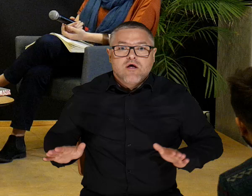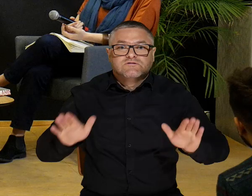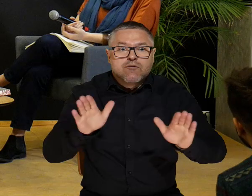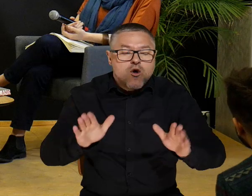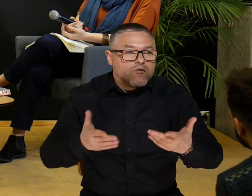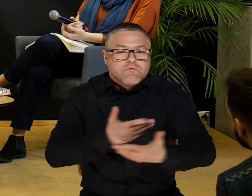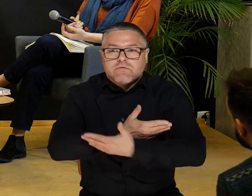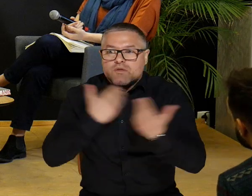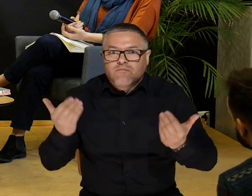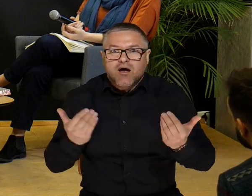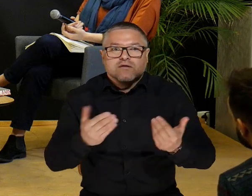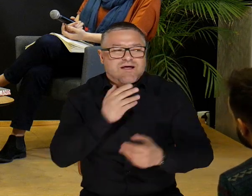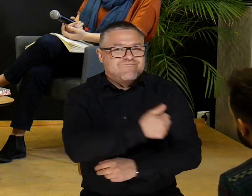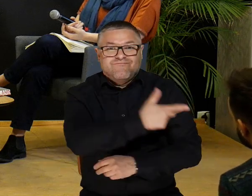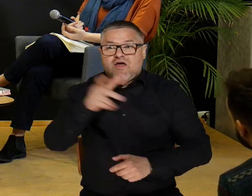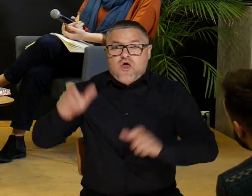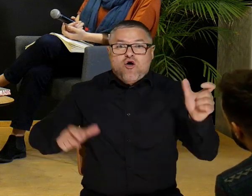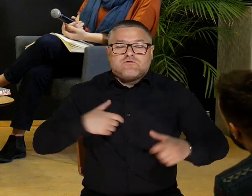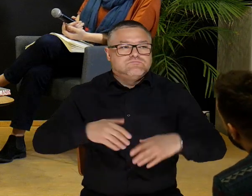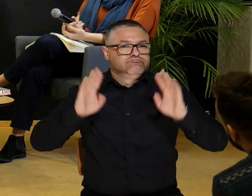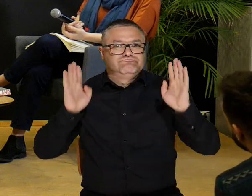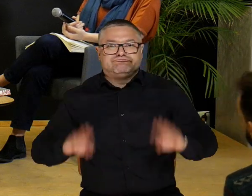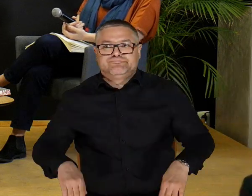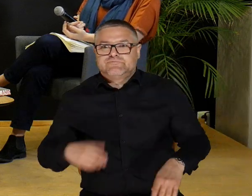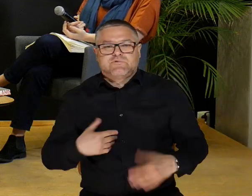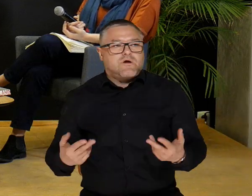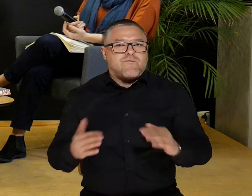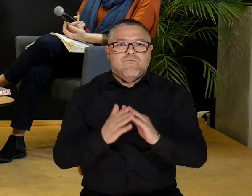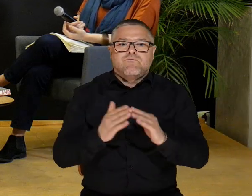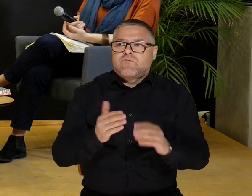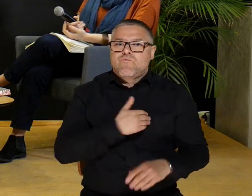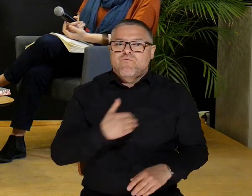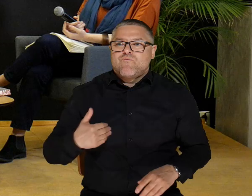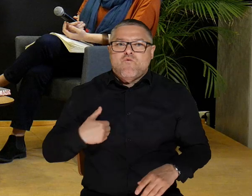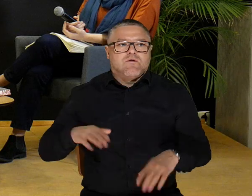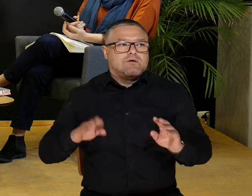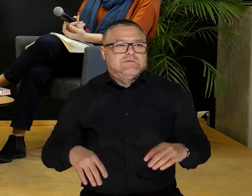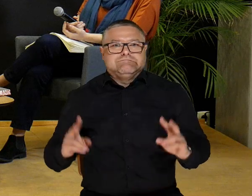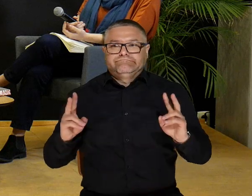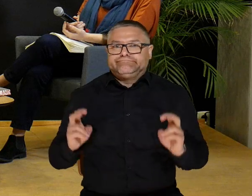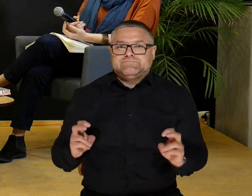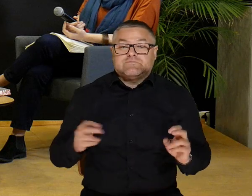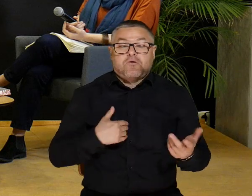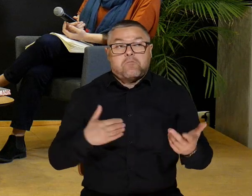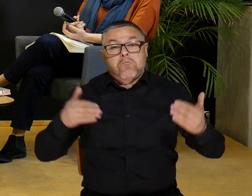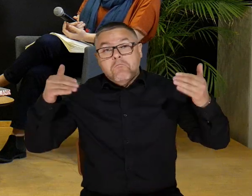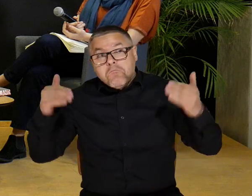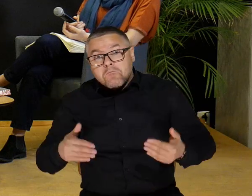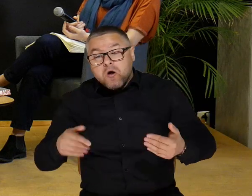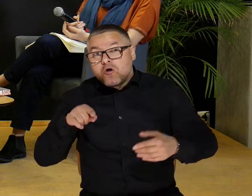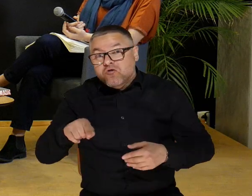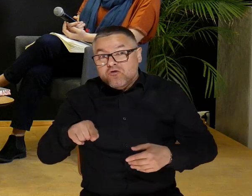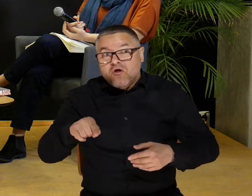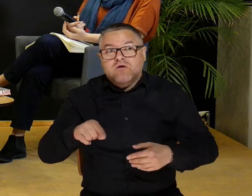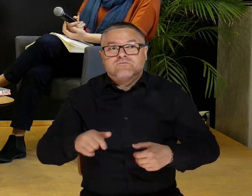jak wielu innych reporterów, zablokowana tutaj w Polsce i pomyślałam sobie, że może to jest jakiś znak, że w takim razie